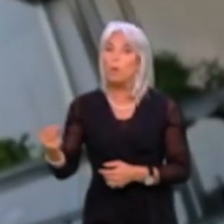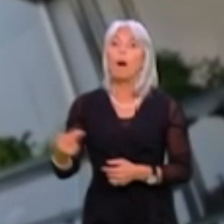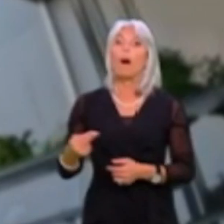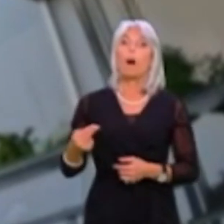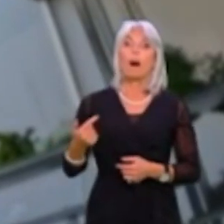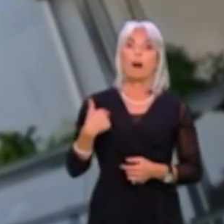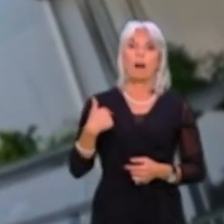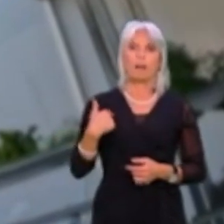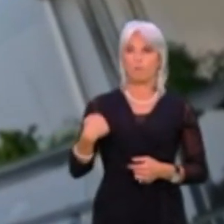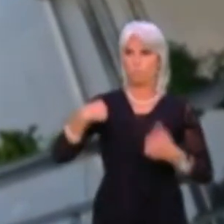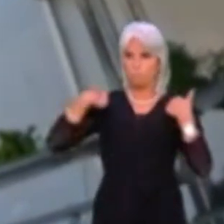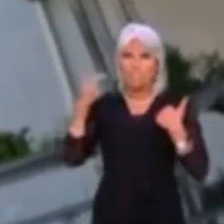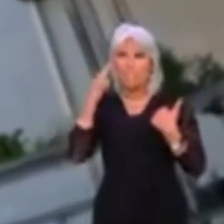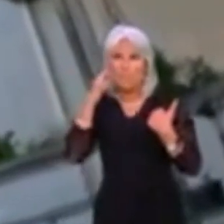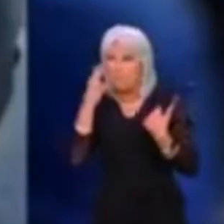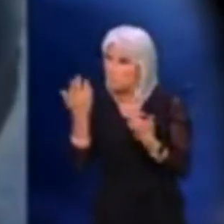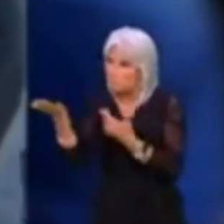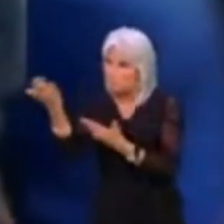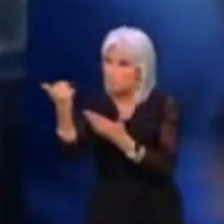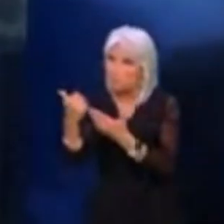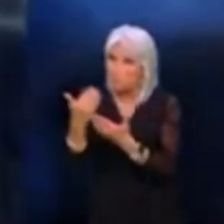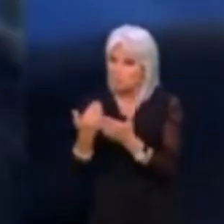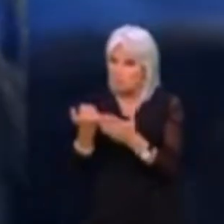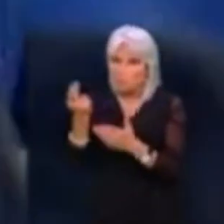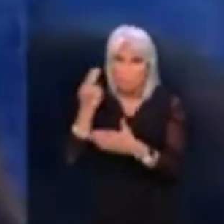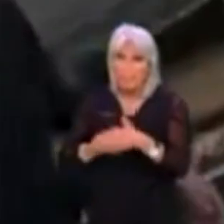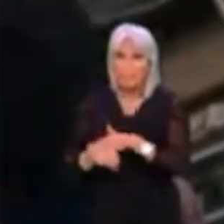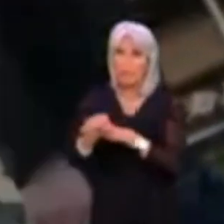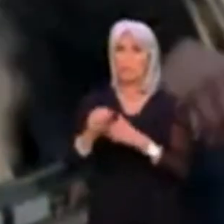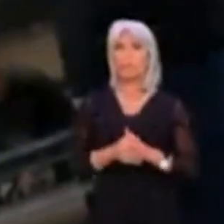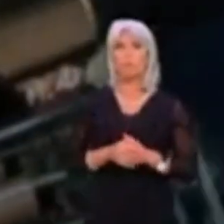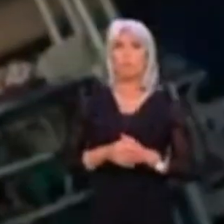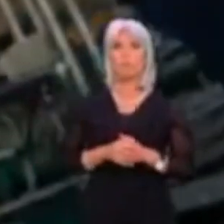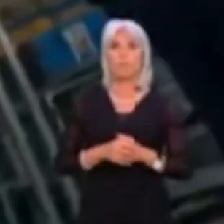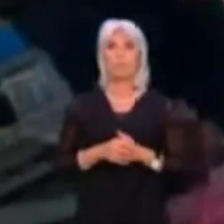bon. En fait, Ça, je suis sourd depuis la naissance. Donc... Qu'est-ce que tu veux?